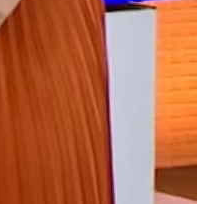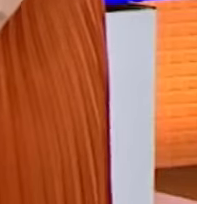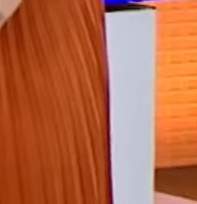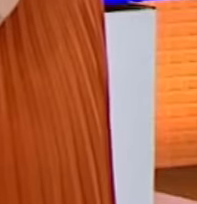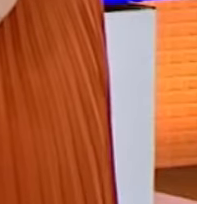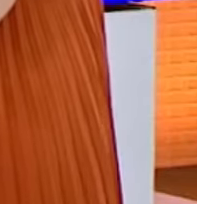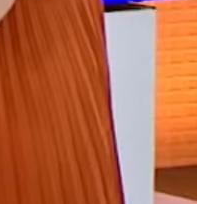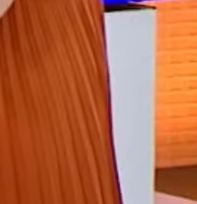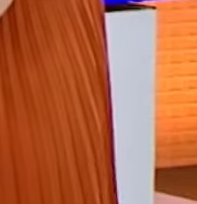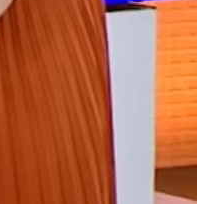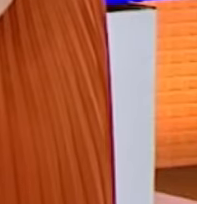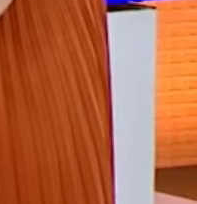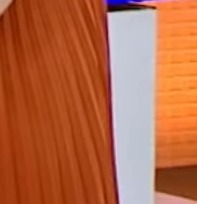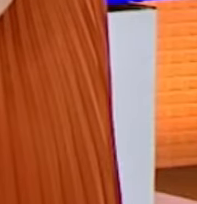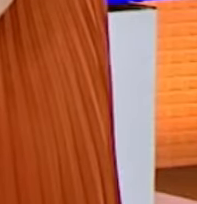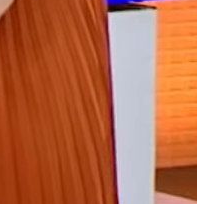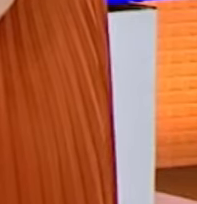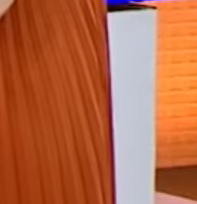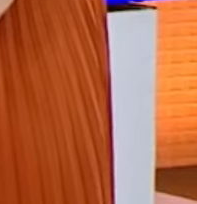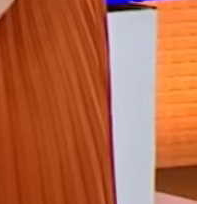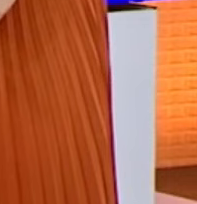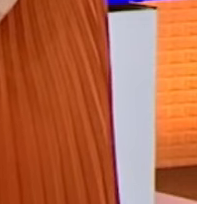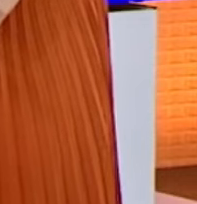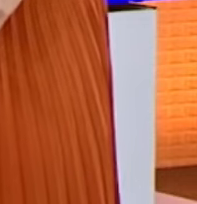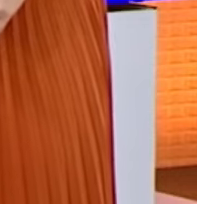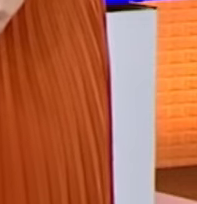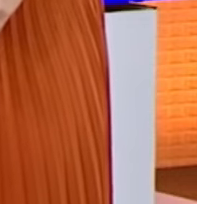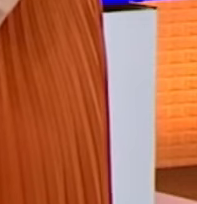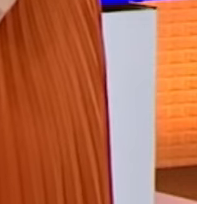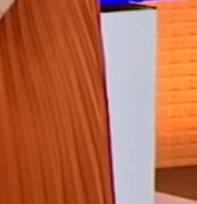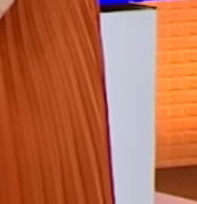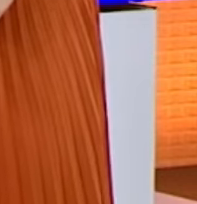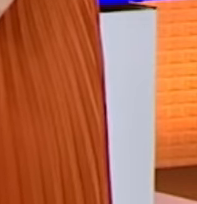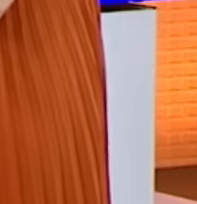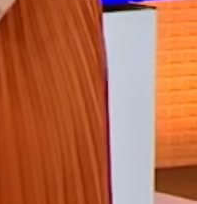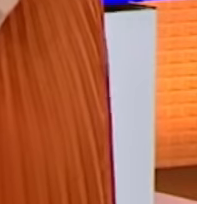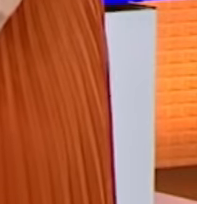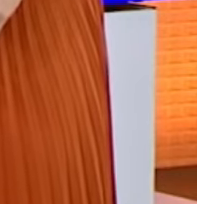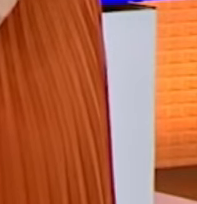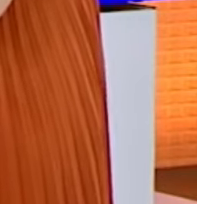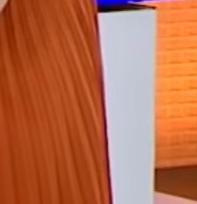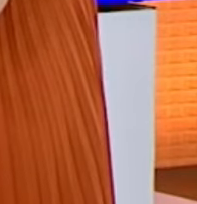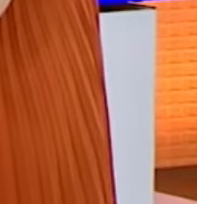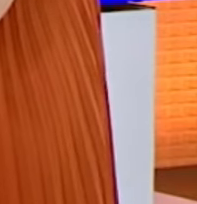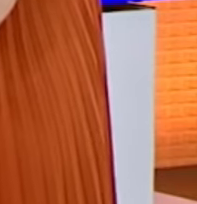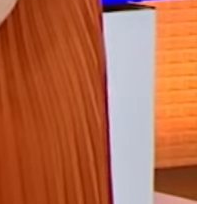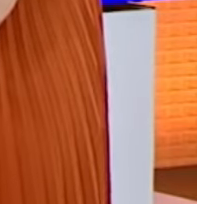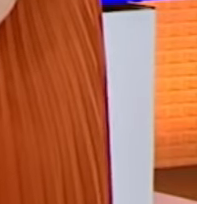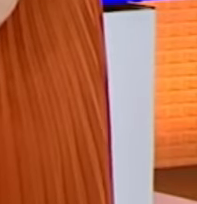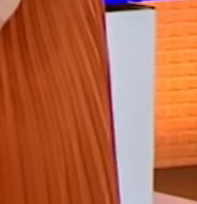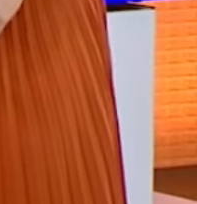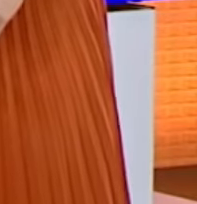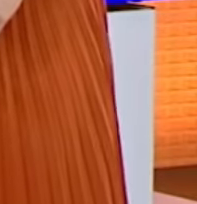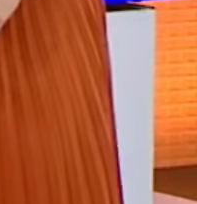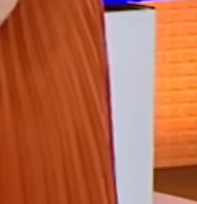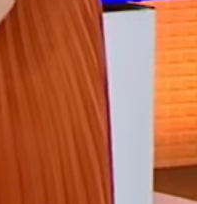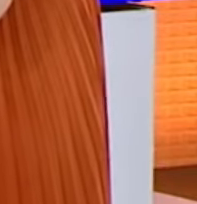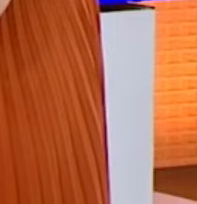Mga kapuso, para una ka sa mga balita, mag-subscribe sa GMA Integrated News sa YouTube. Sa mga kapuso abroad, subaybayan niyo